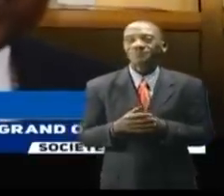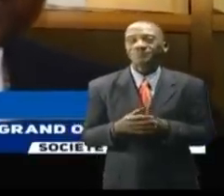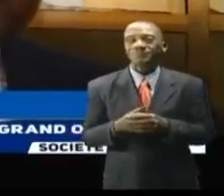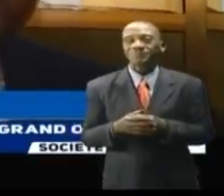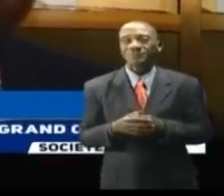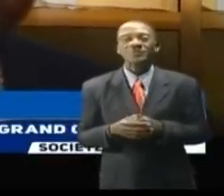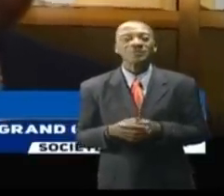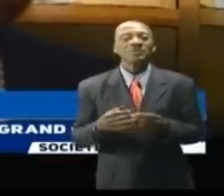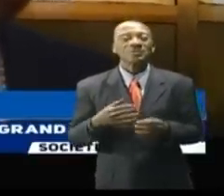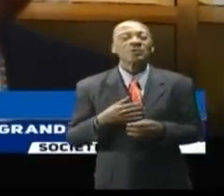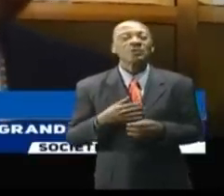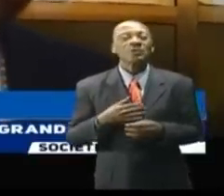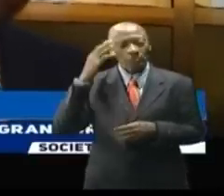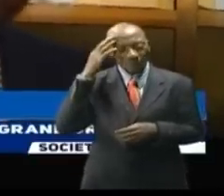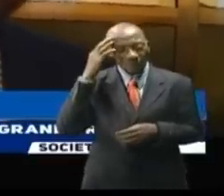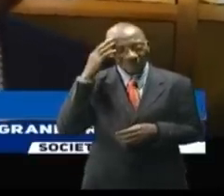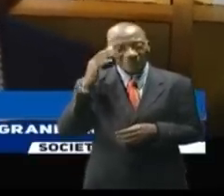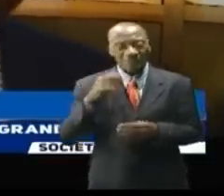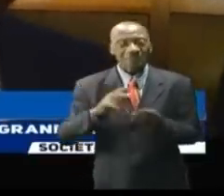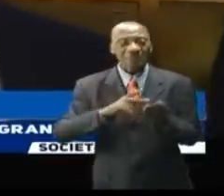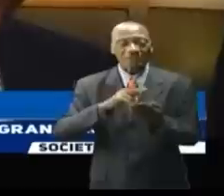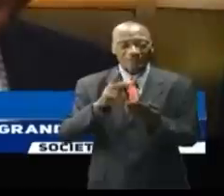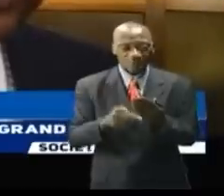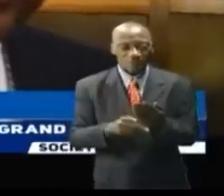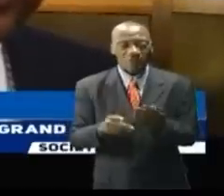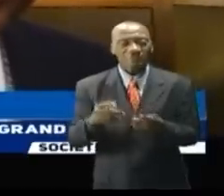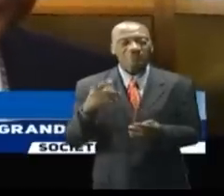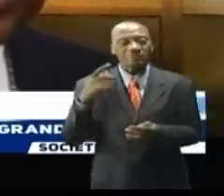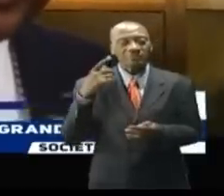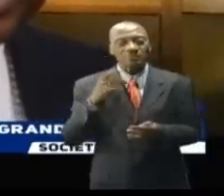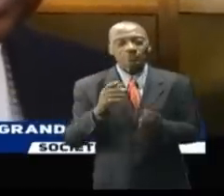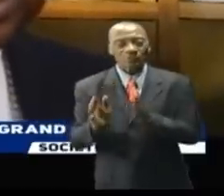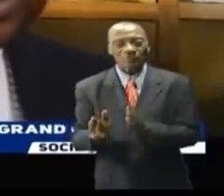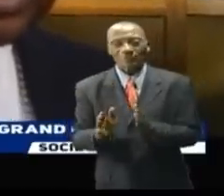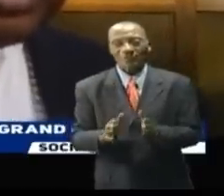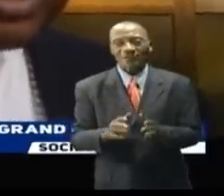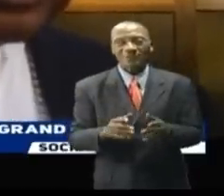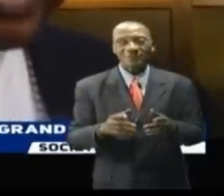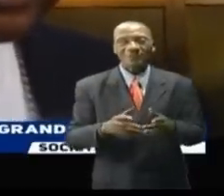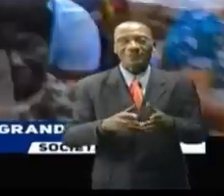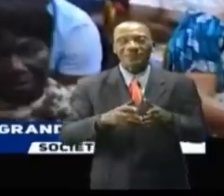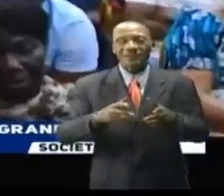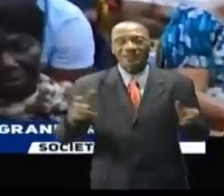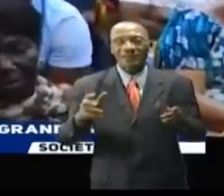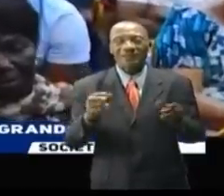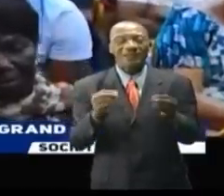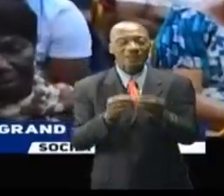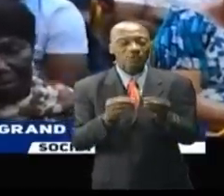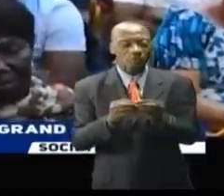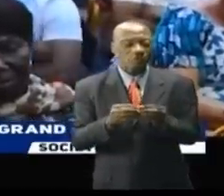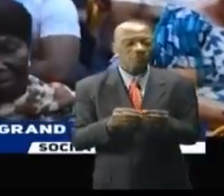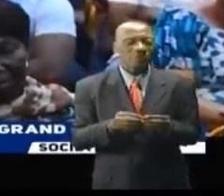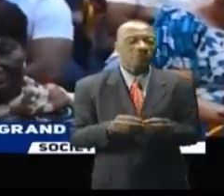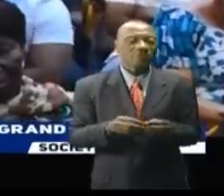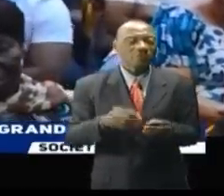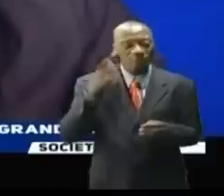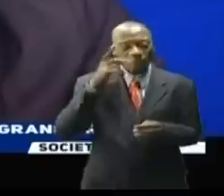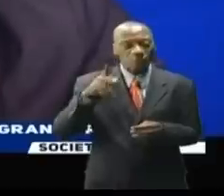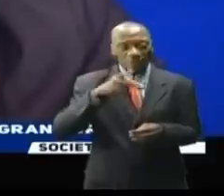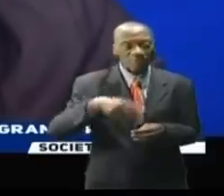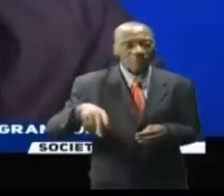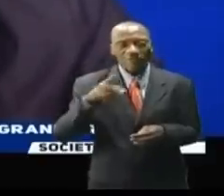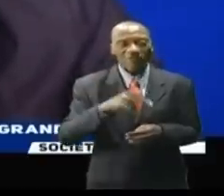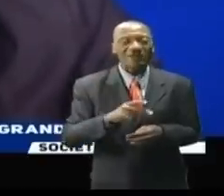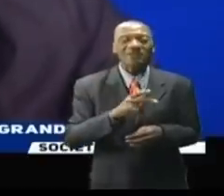les projets de la tenue d'un forum au niveau de l'espace Grand Oriental, regroupant les fils